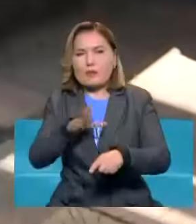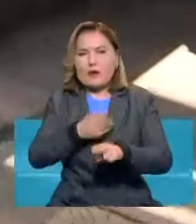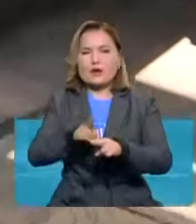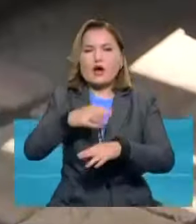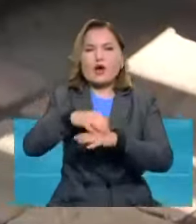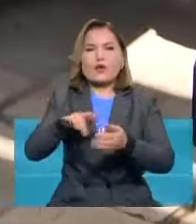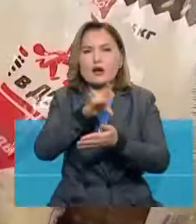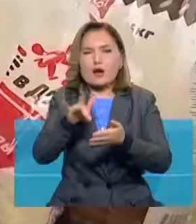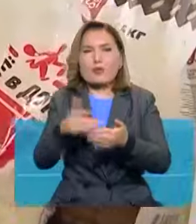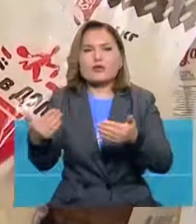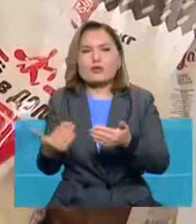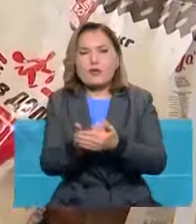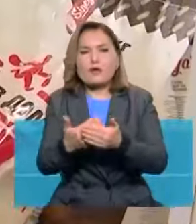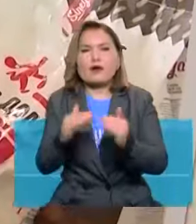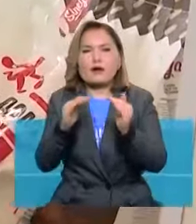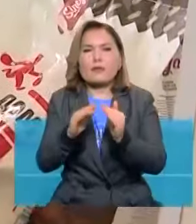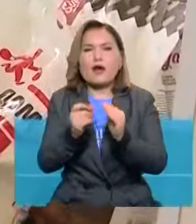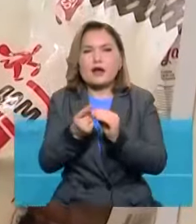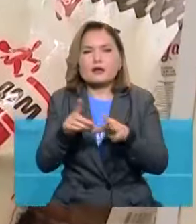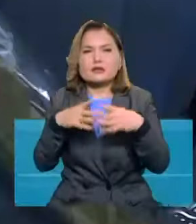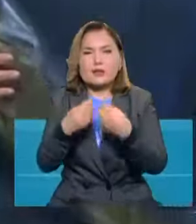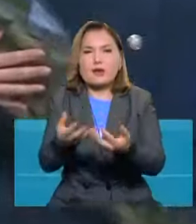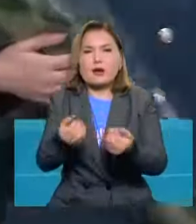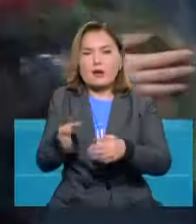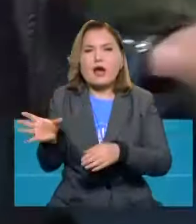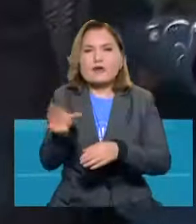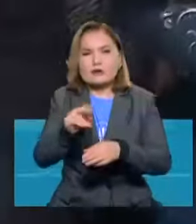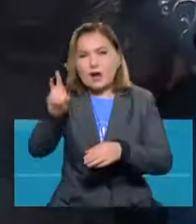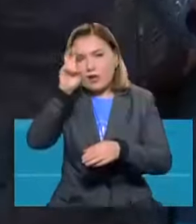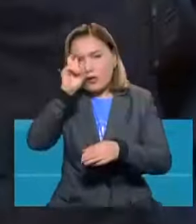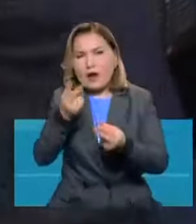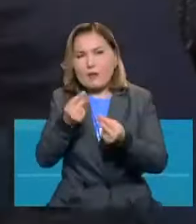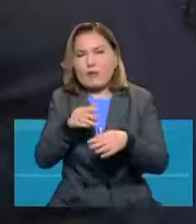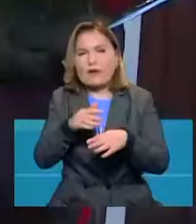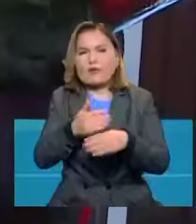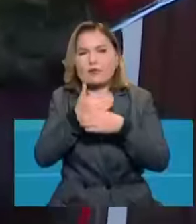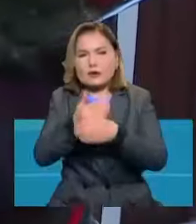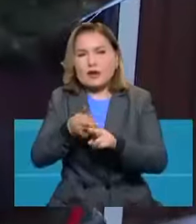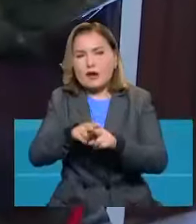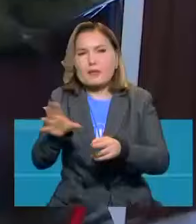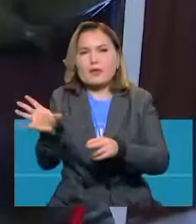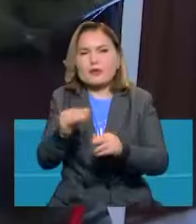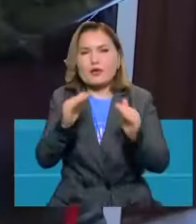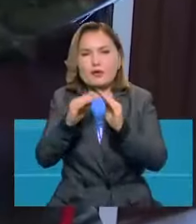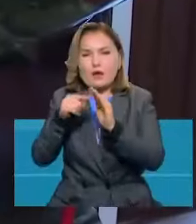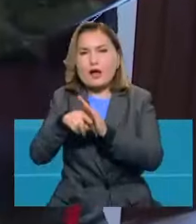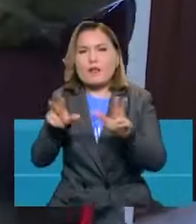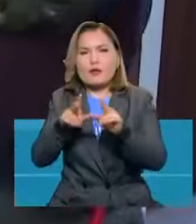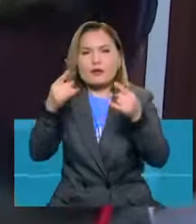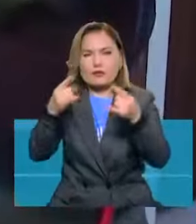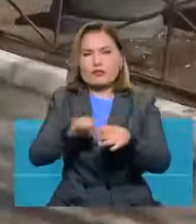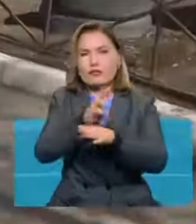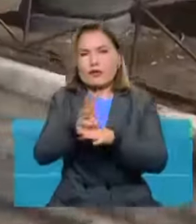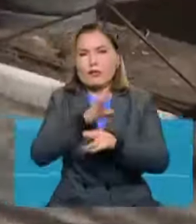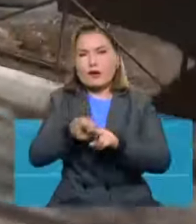новые квартиры приобрели 11 жителям, пострадавшим от паводков. Им всем за счет государственного фонда купили жилье со всей мебелью и техникой. Одной из первых новую